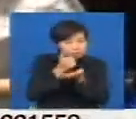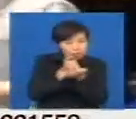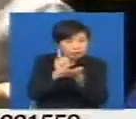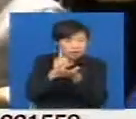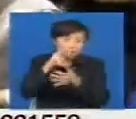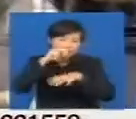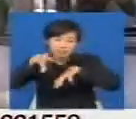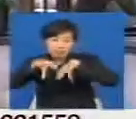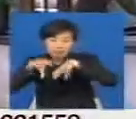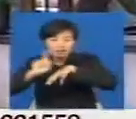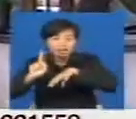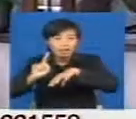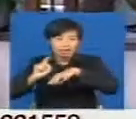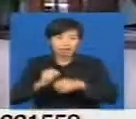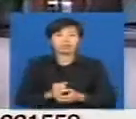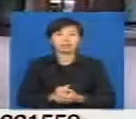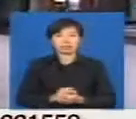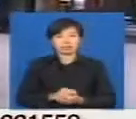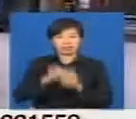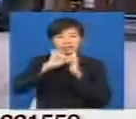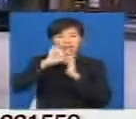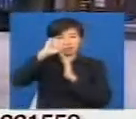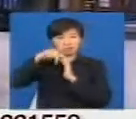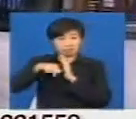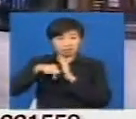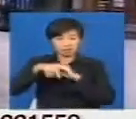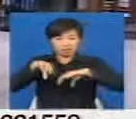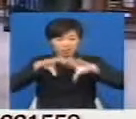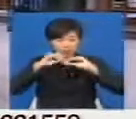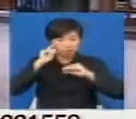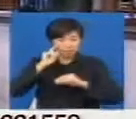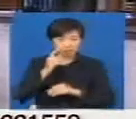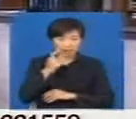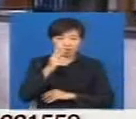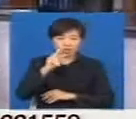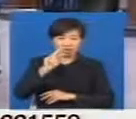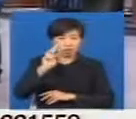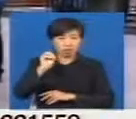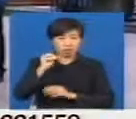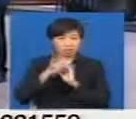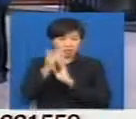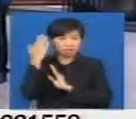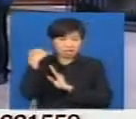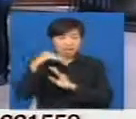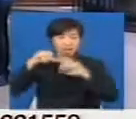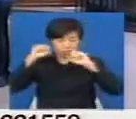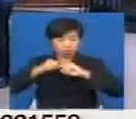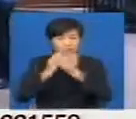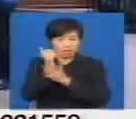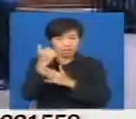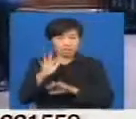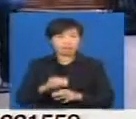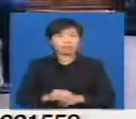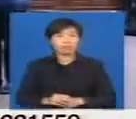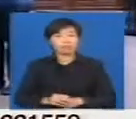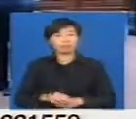เชียงใหม่เดคอเรชั่นนี่ก็ได้ผ่าน ครม. ไปแล้วเมื่ออาทิตย์ที่แล้วคร ับเมื่อคืนนี้ส่วนหน้าของทุกประเท